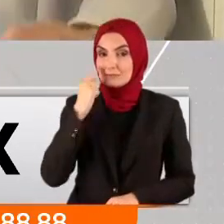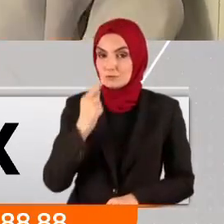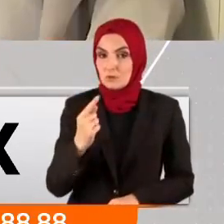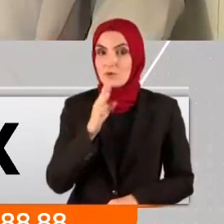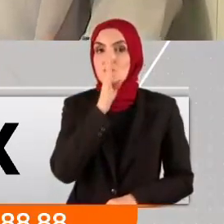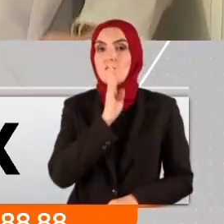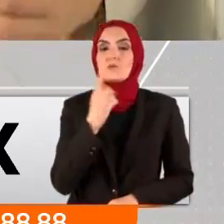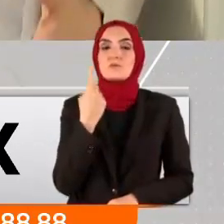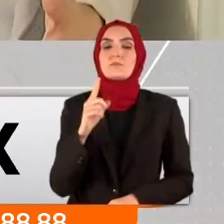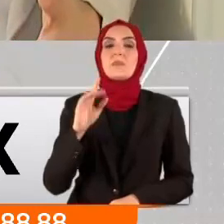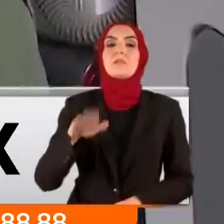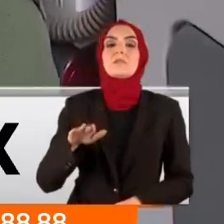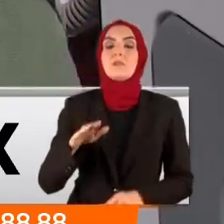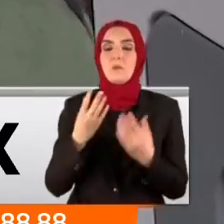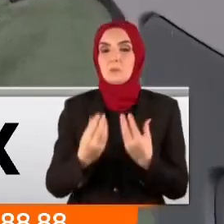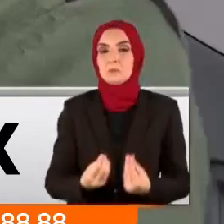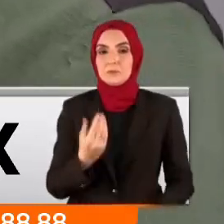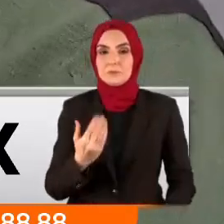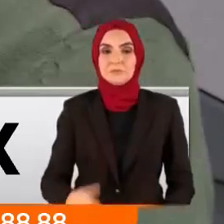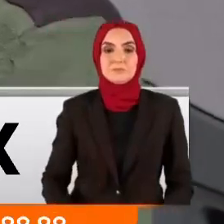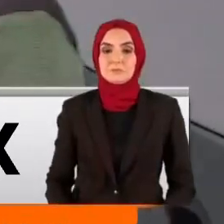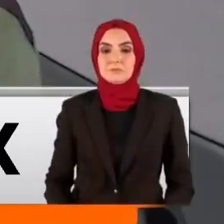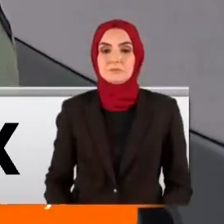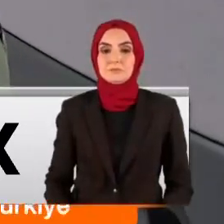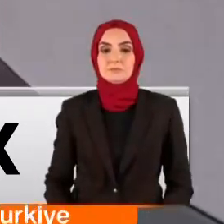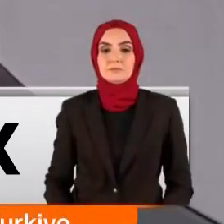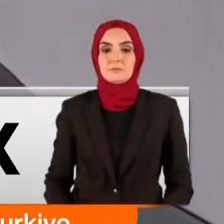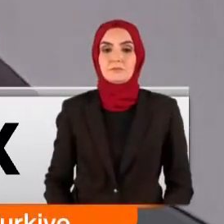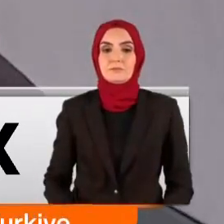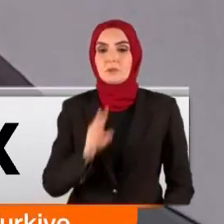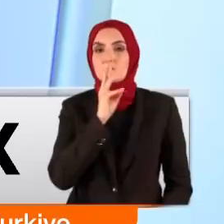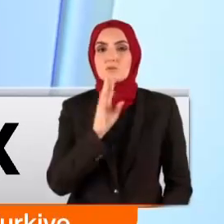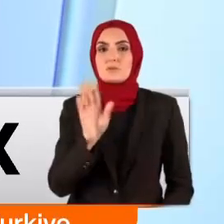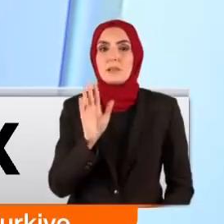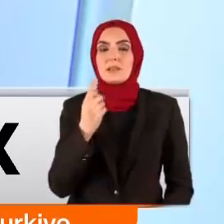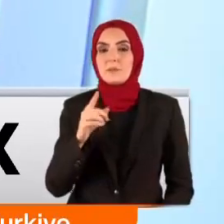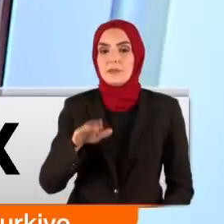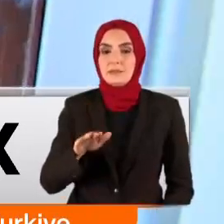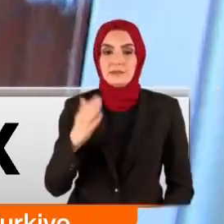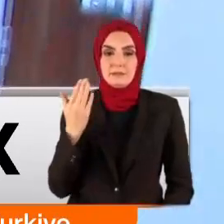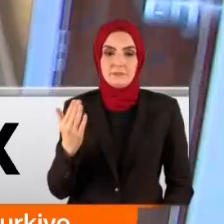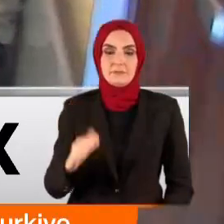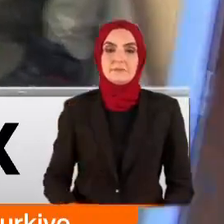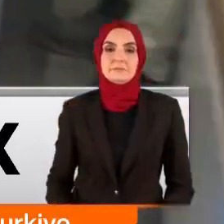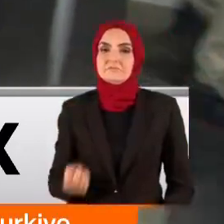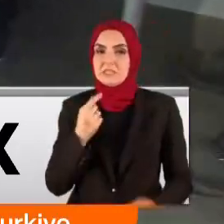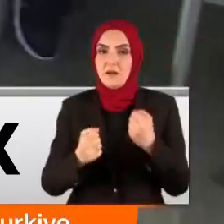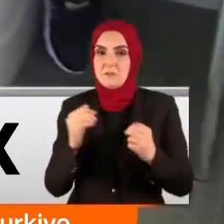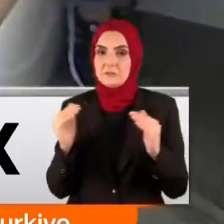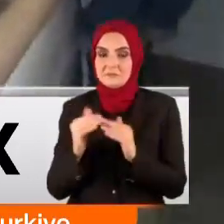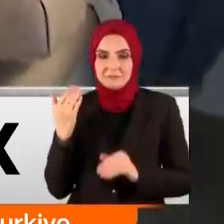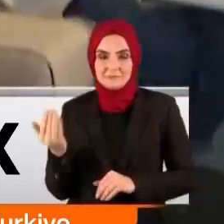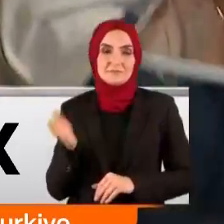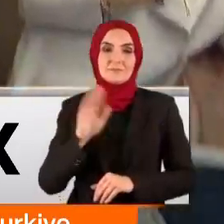400 bin liraya kadar düşmüş oldu. Aradaki fark 350 bin lira bir araba parası. Şimdi yine çok şık ve çok güzel, konforlu